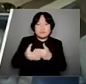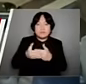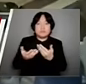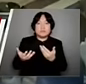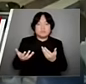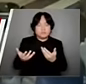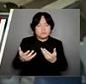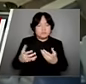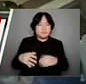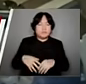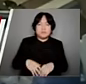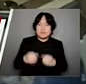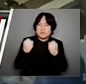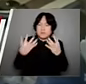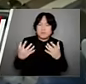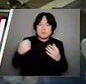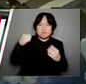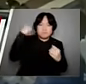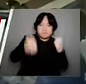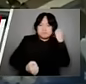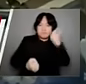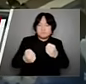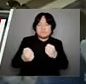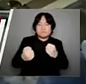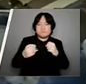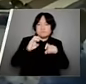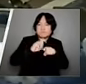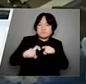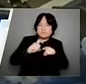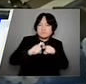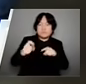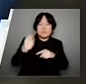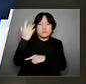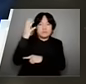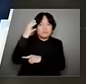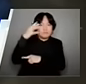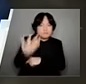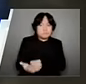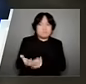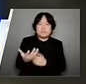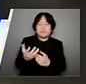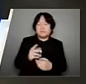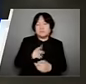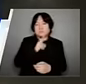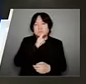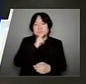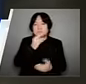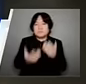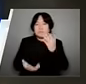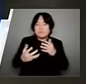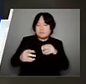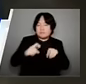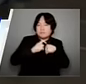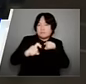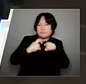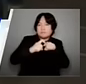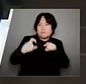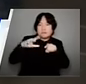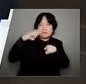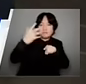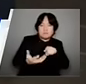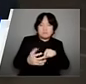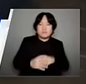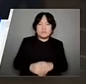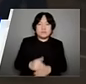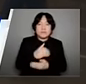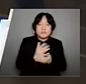then marami kasi mga naputol na sanga na baka sumabit sa mga linya ng Aurelco. Ang mga kabataan na nakikicharge lang ng telepono, tumulong na rin